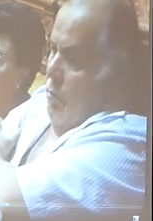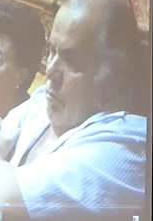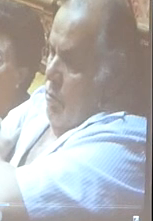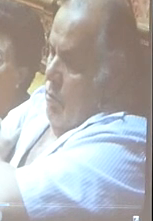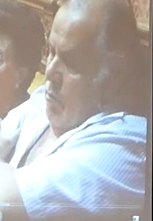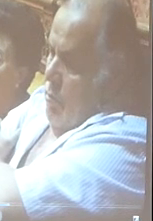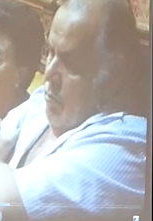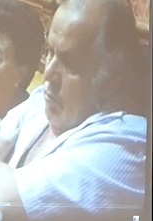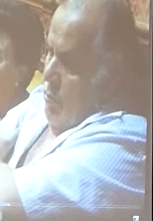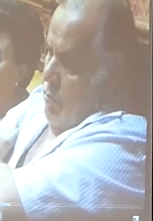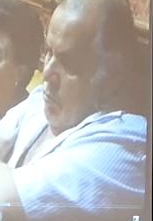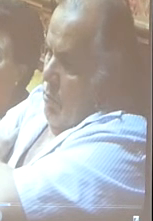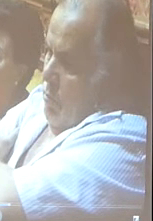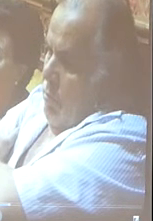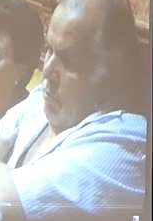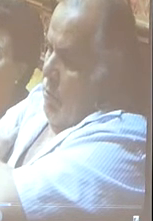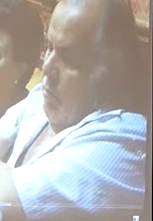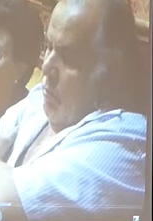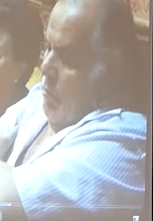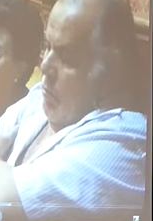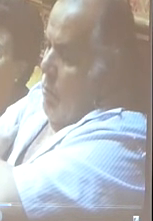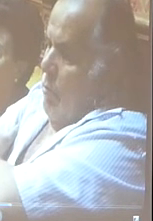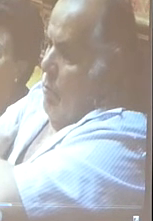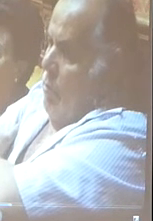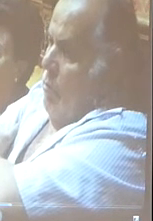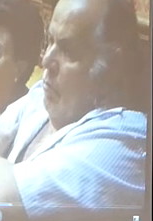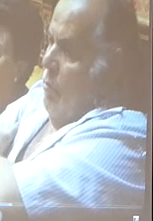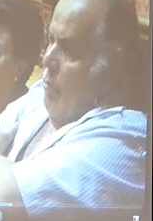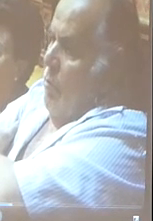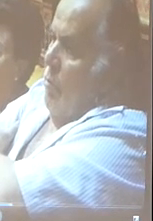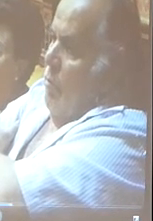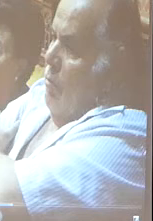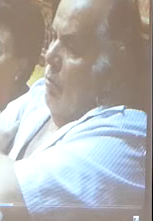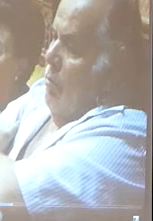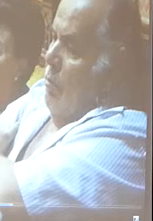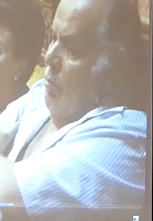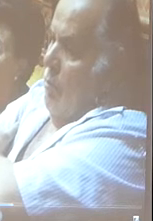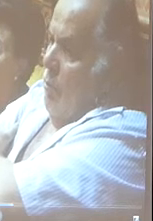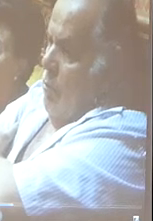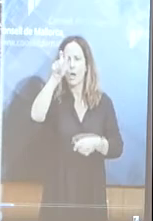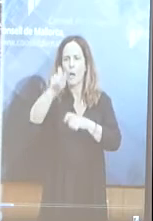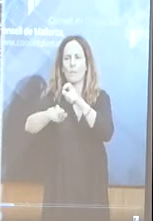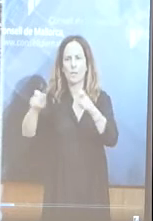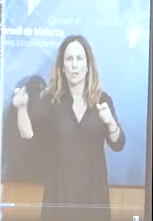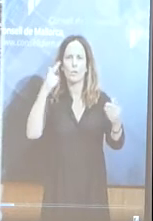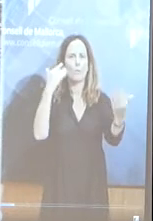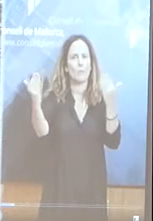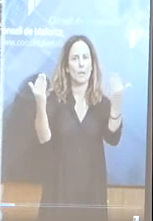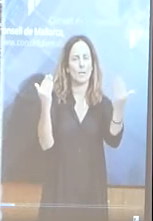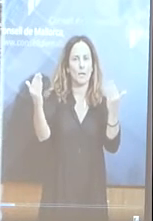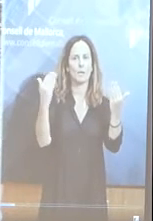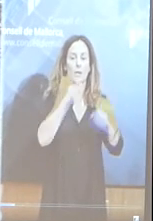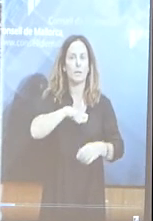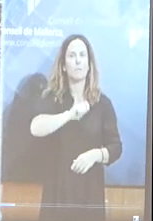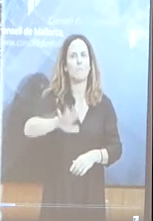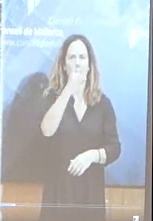pregunta que s'ha de fer és la riquesa del país versus la prioritat que la ciutadania demana. I la pregunta que s'ha de fer, a Espanya té